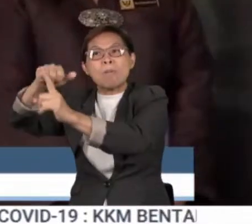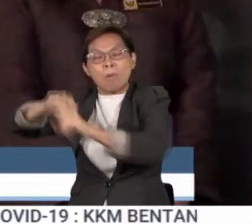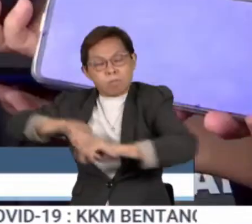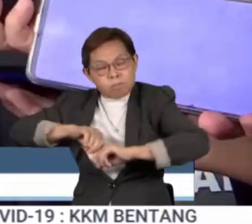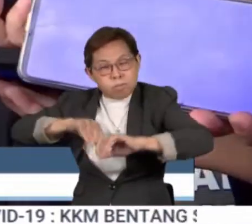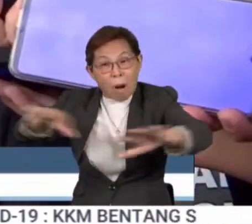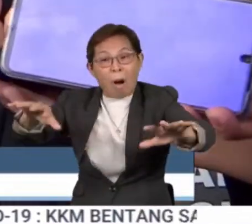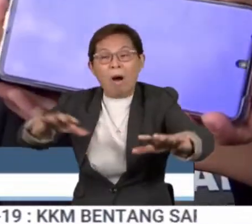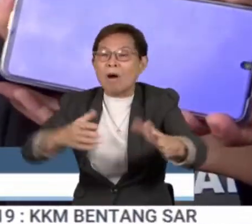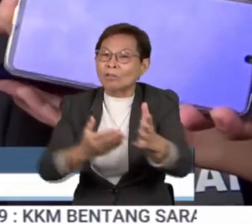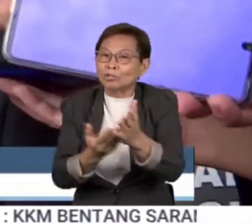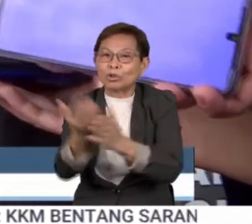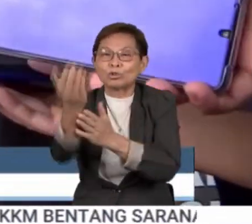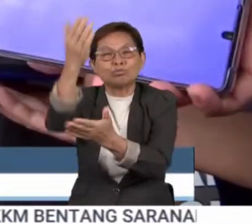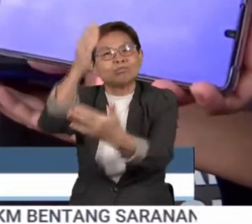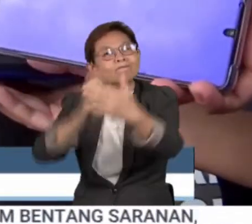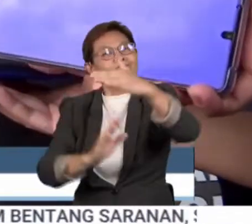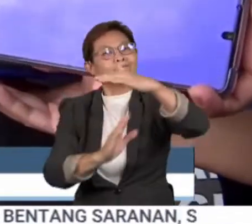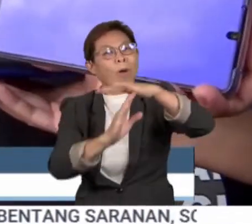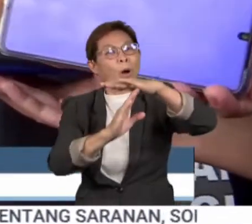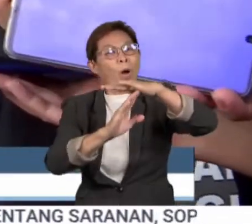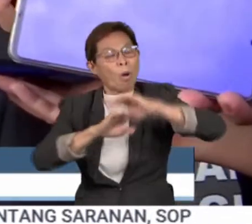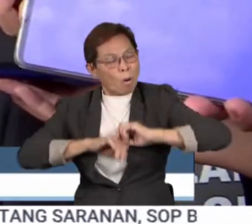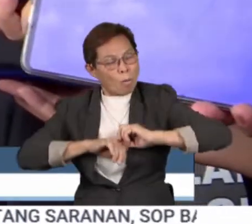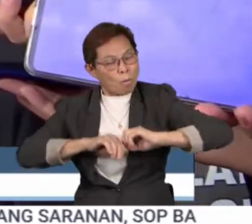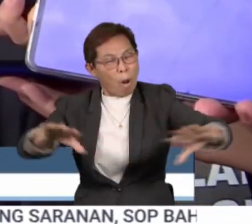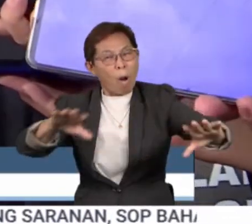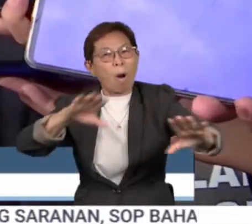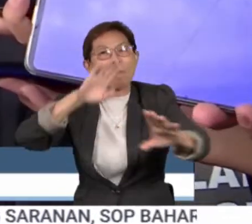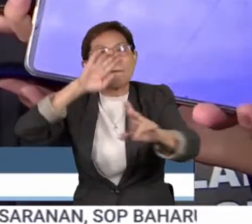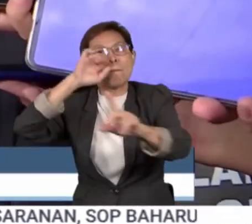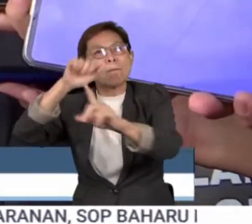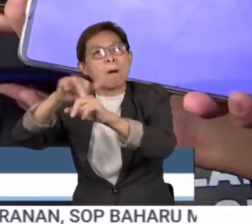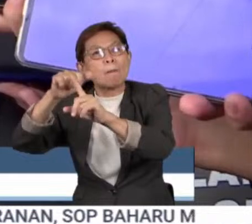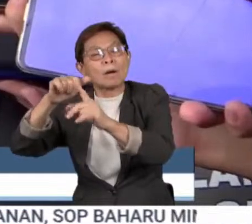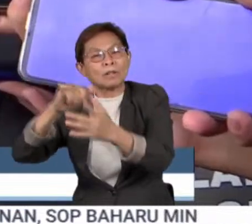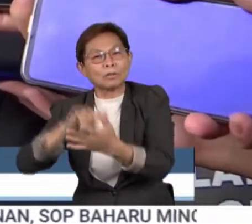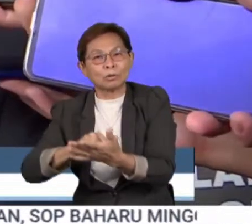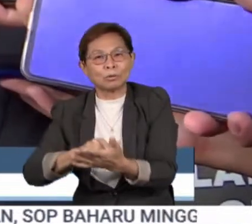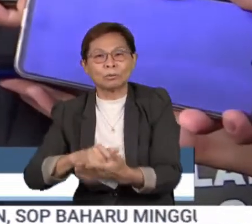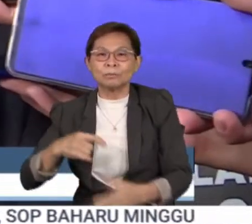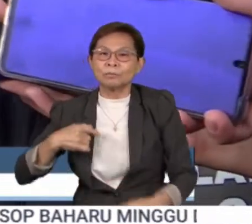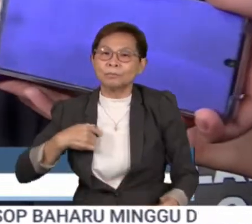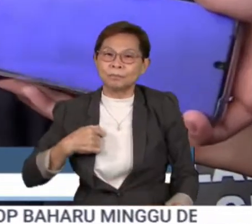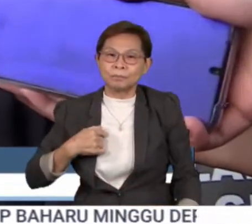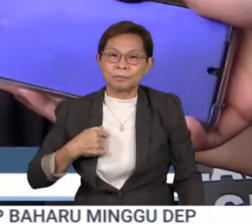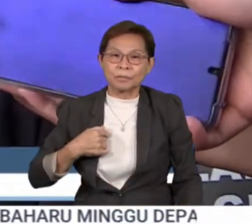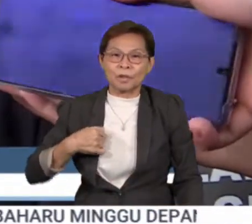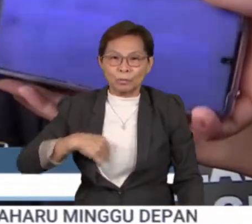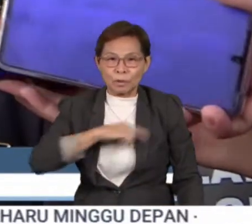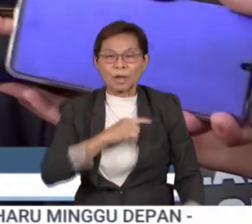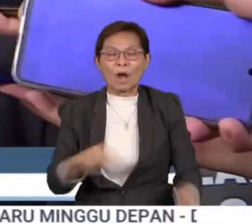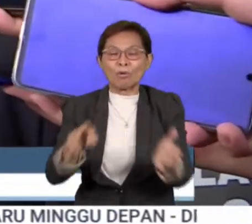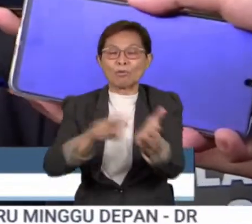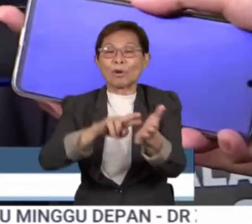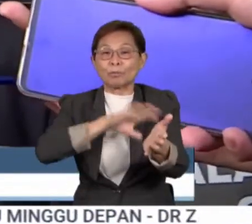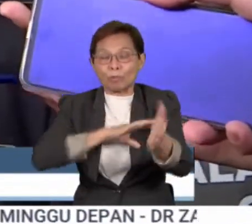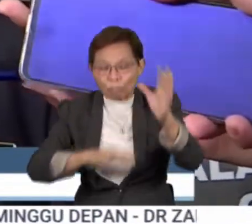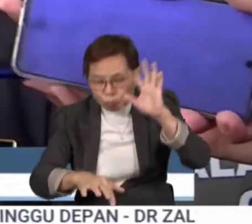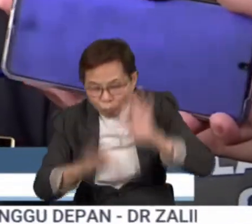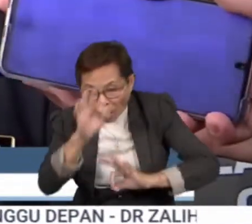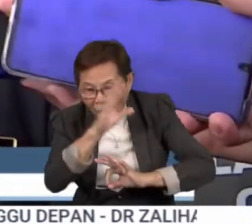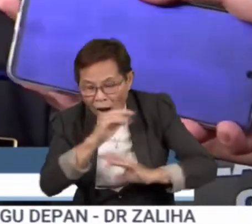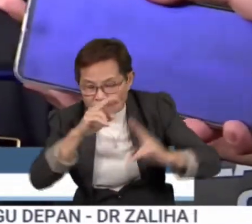itu sekaligus menghentikan penyebaran berita palsu terbabit. We leave it to the police to find out and